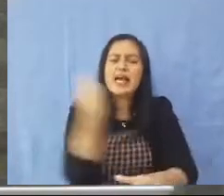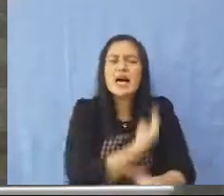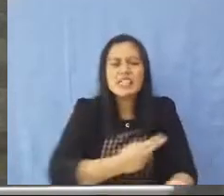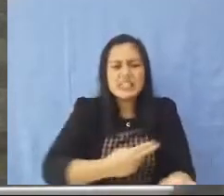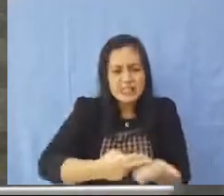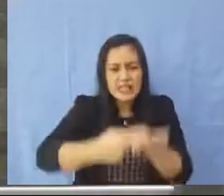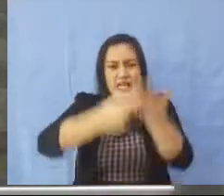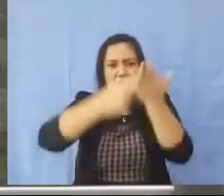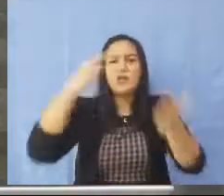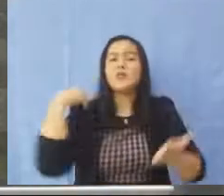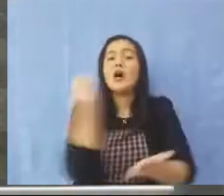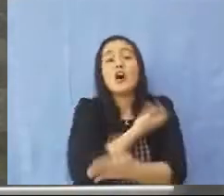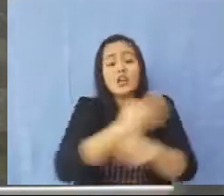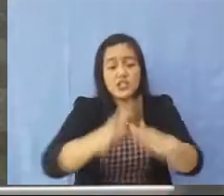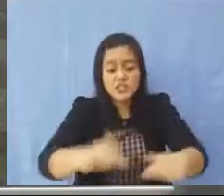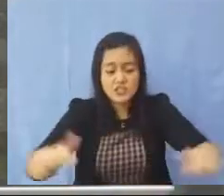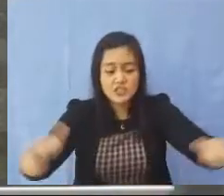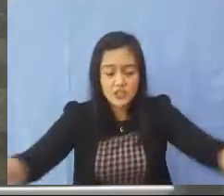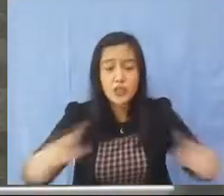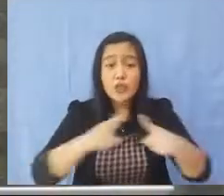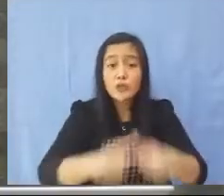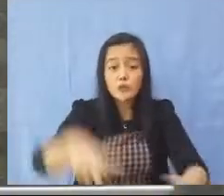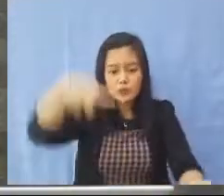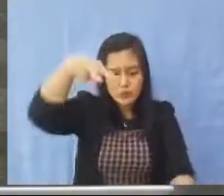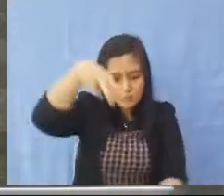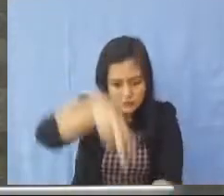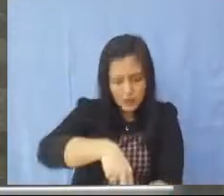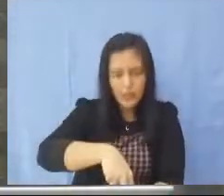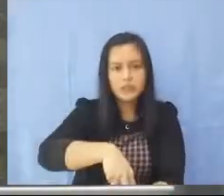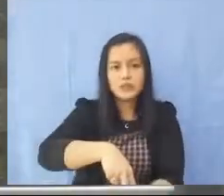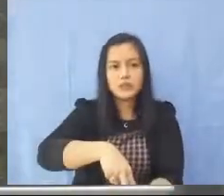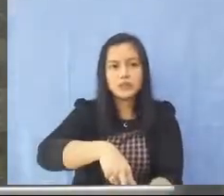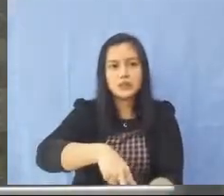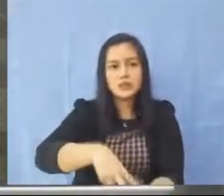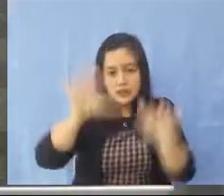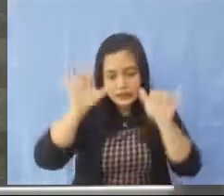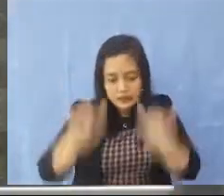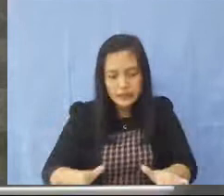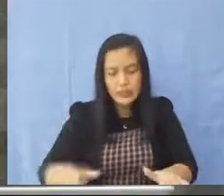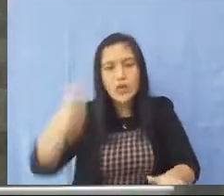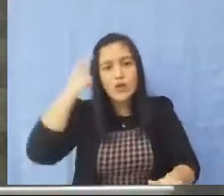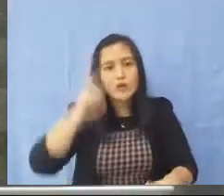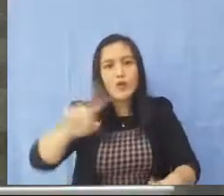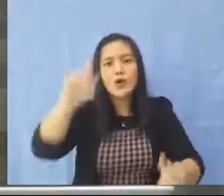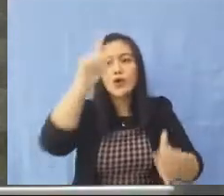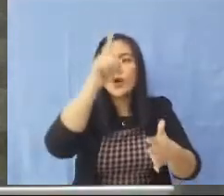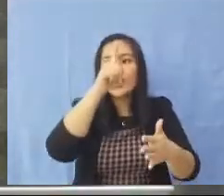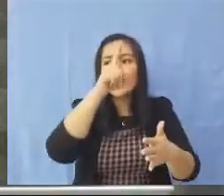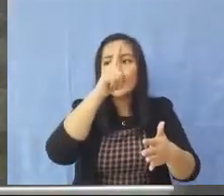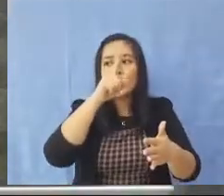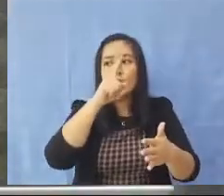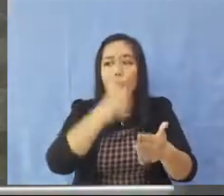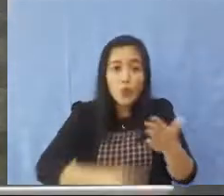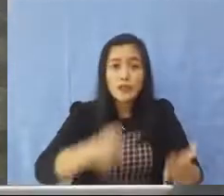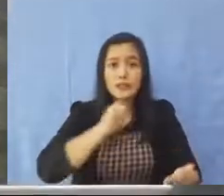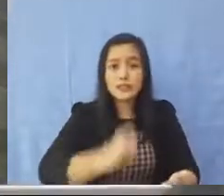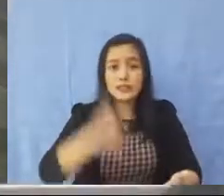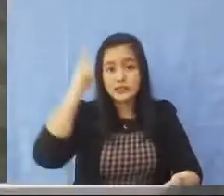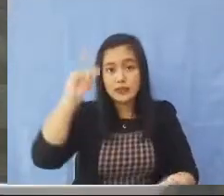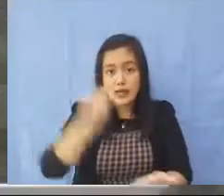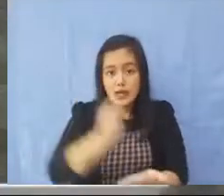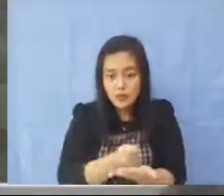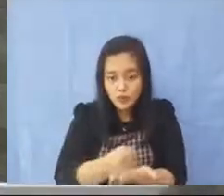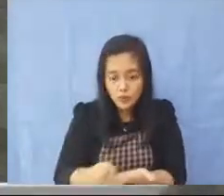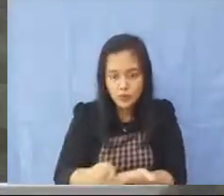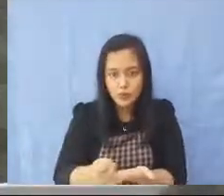nilang alisin yan para hindi makilala ng tao ang Diyos. Yan po yung totoo niyan. Alright? Now, bago ko po